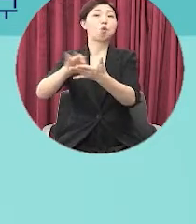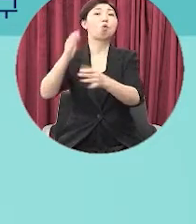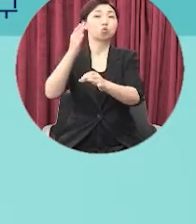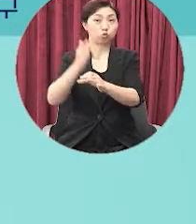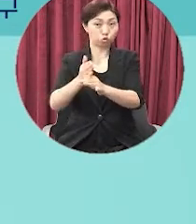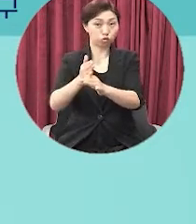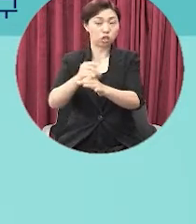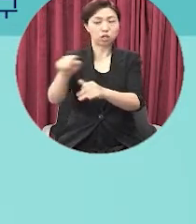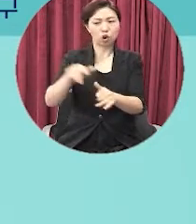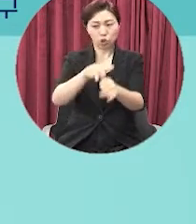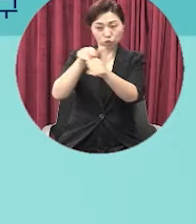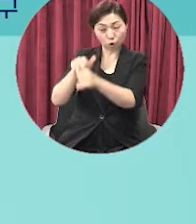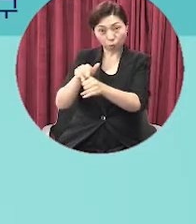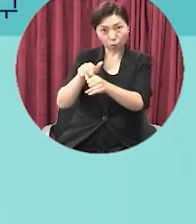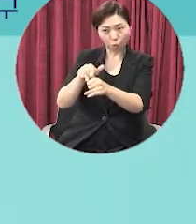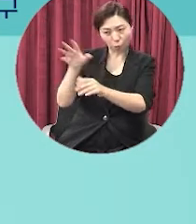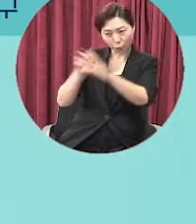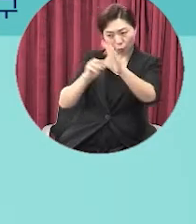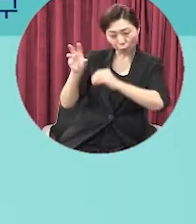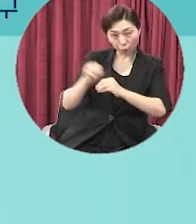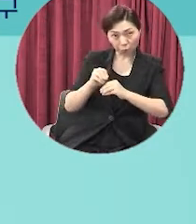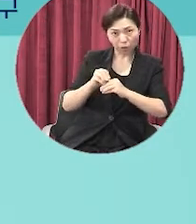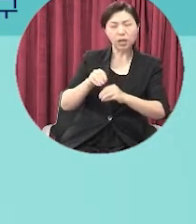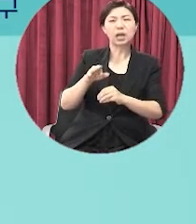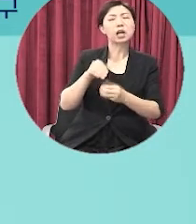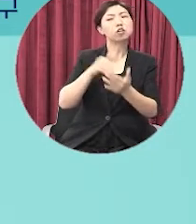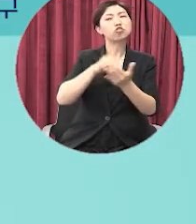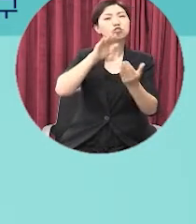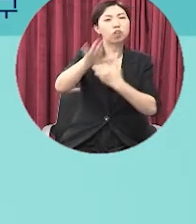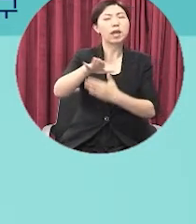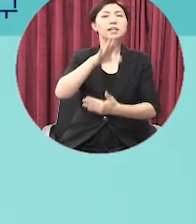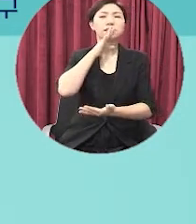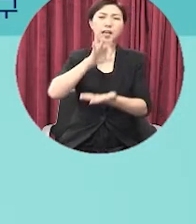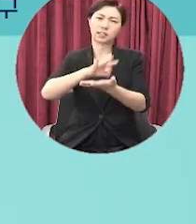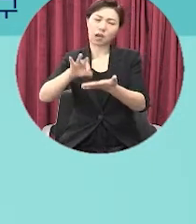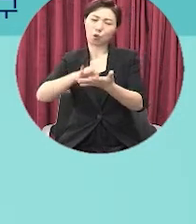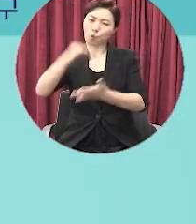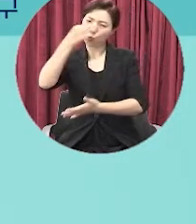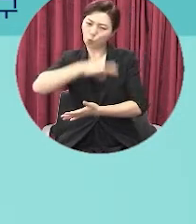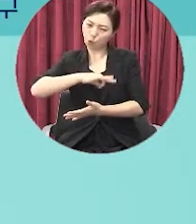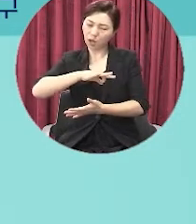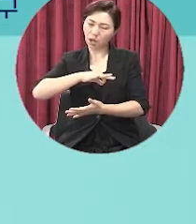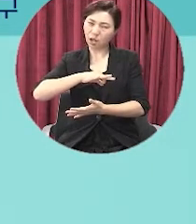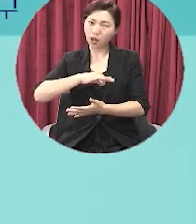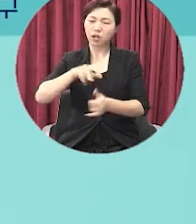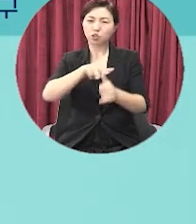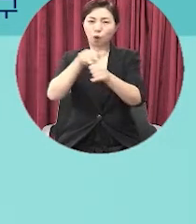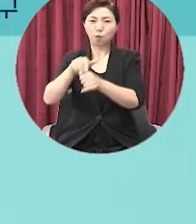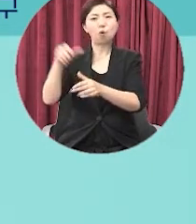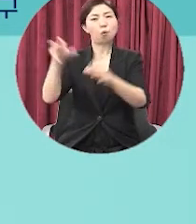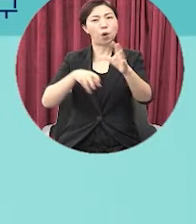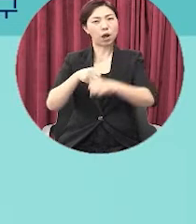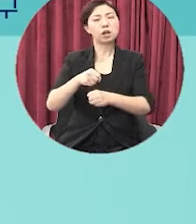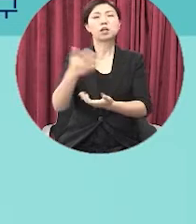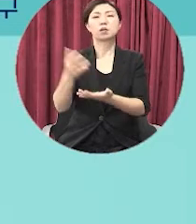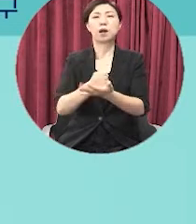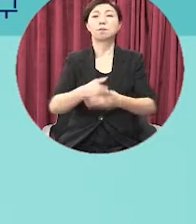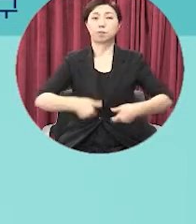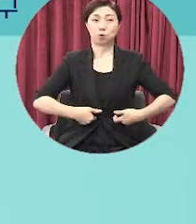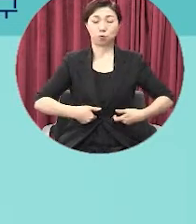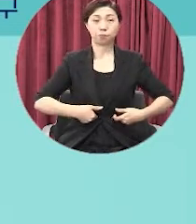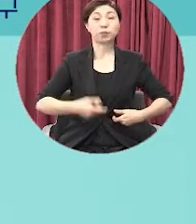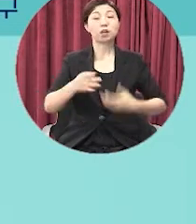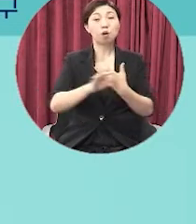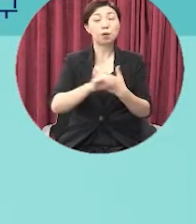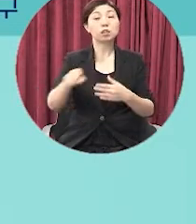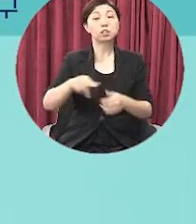테스트에서 사용 서 있던 기본적인 사용성을 번에 확보 하는게 되겠습니다 그럼 이제 그 그건 전문가 커츠 해야